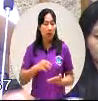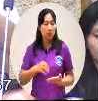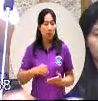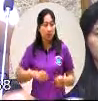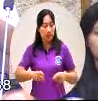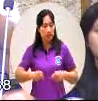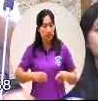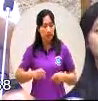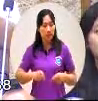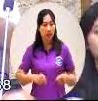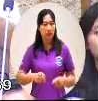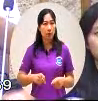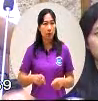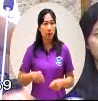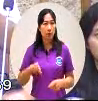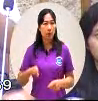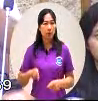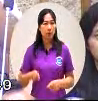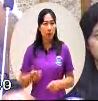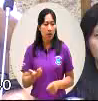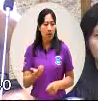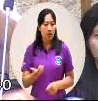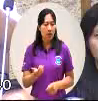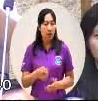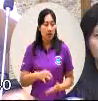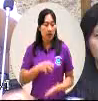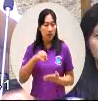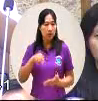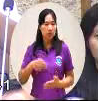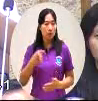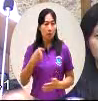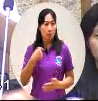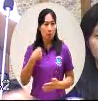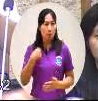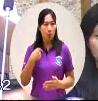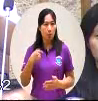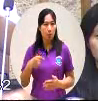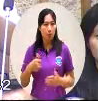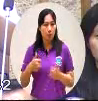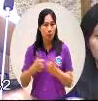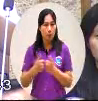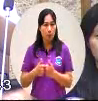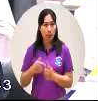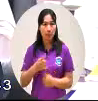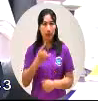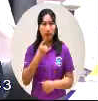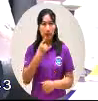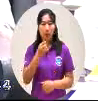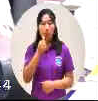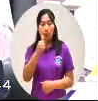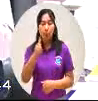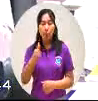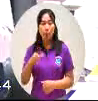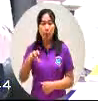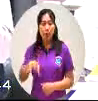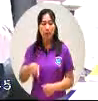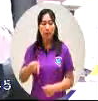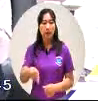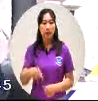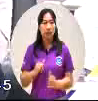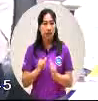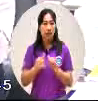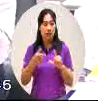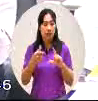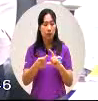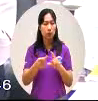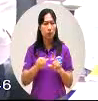我讲的前面2项是本会在实施的，就是 那个是一个 语言草，对， 还有个社区。那学校的老